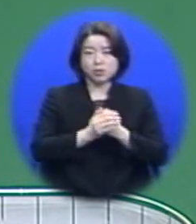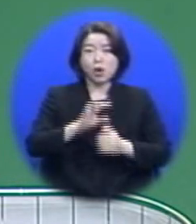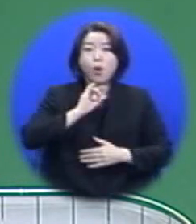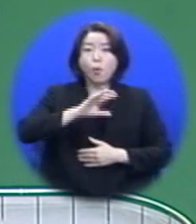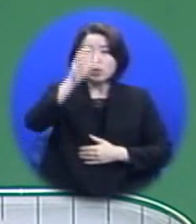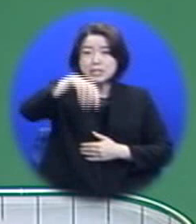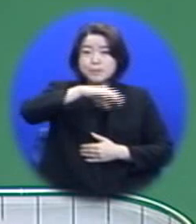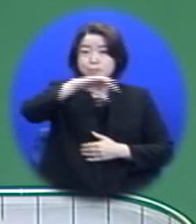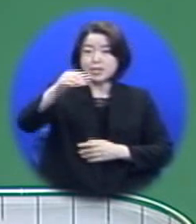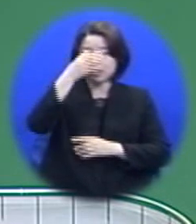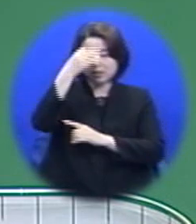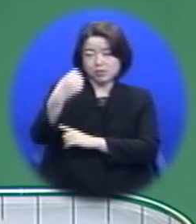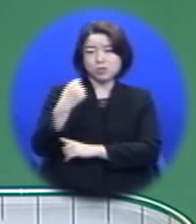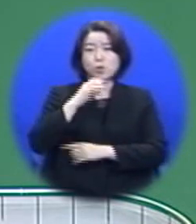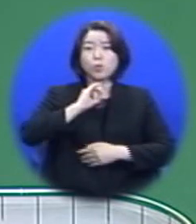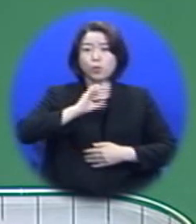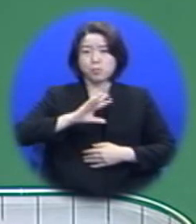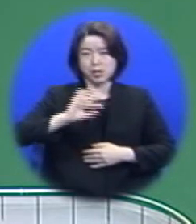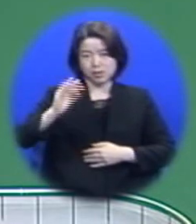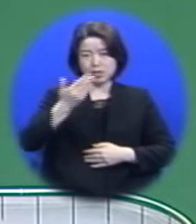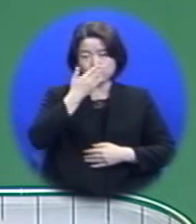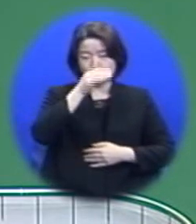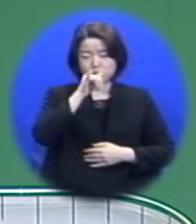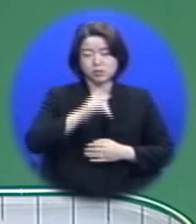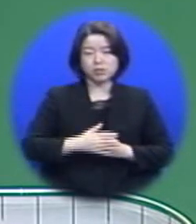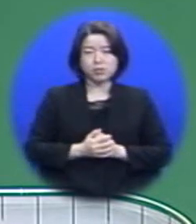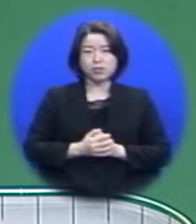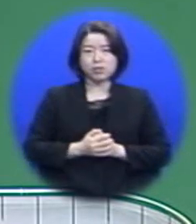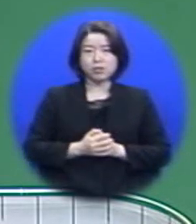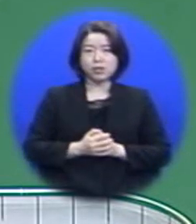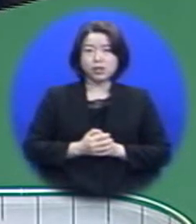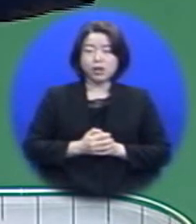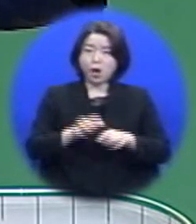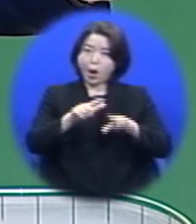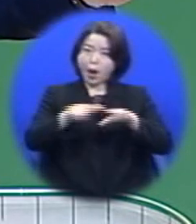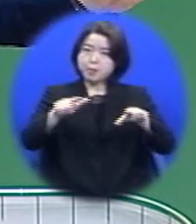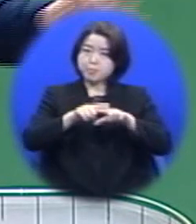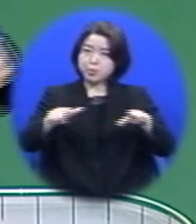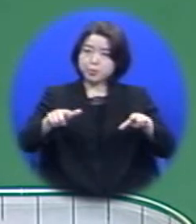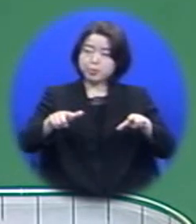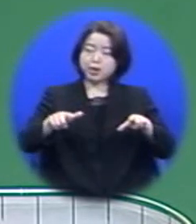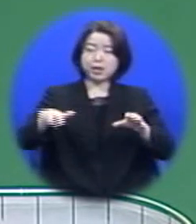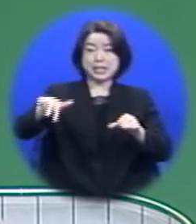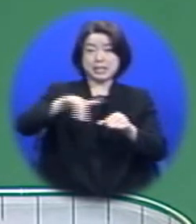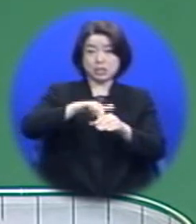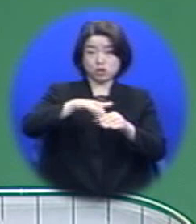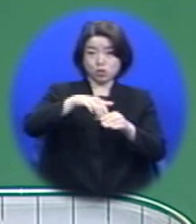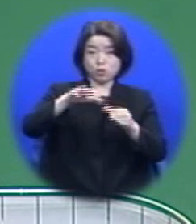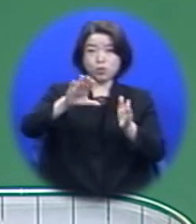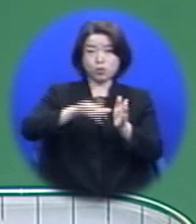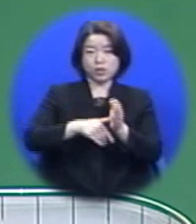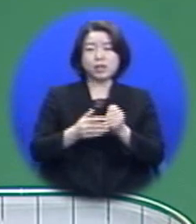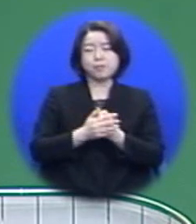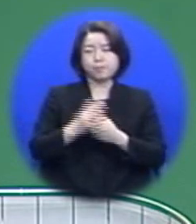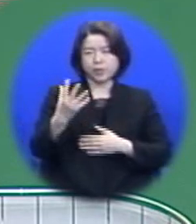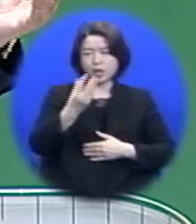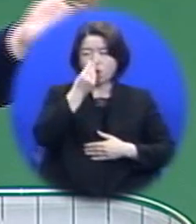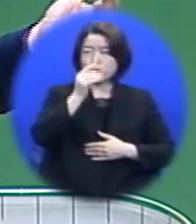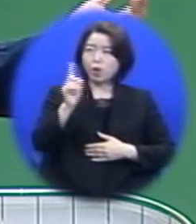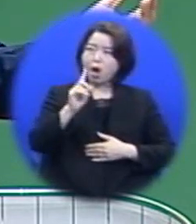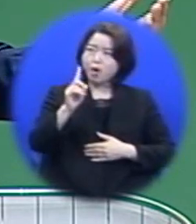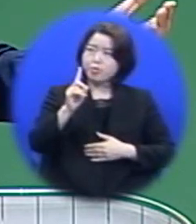능력으로만 되는 일입니다 보통 일반적인 종교에서는 거룩한